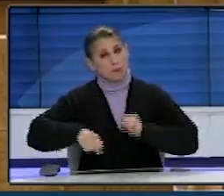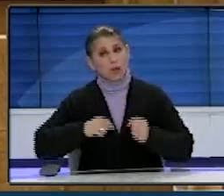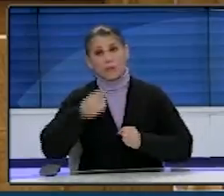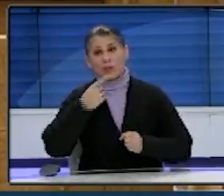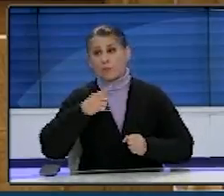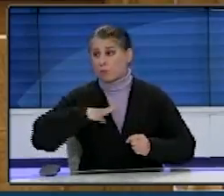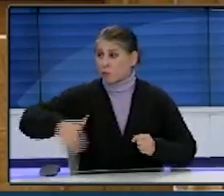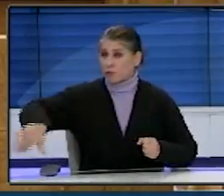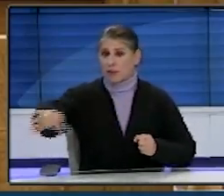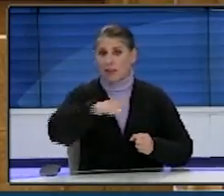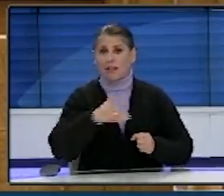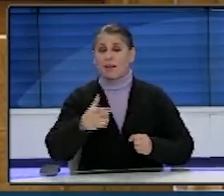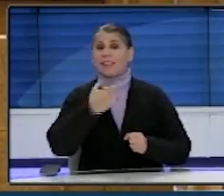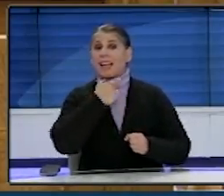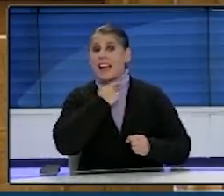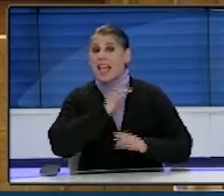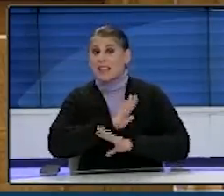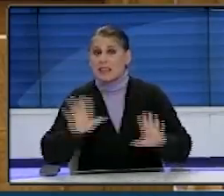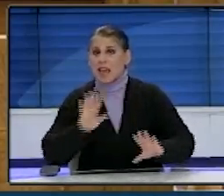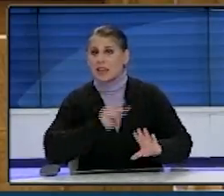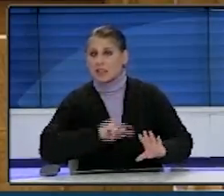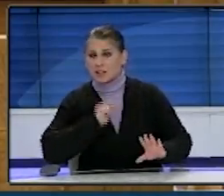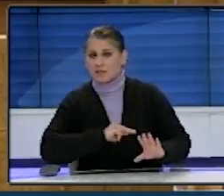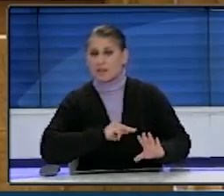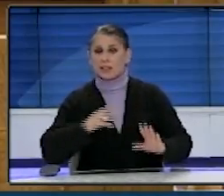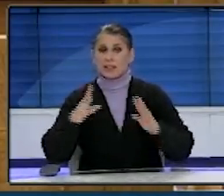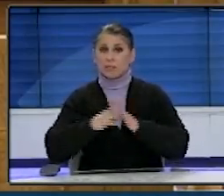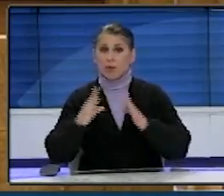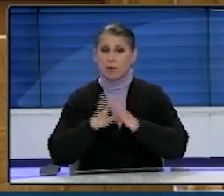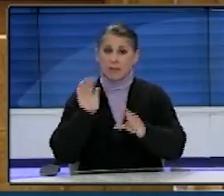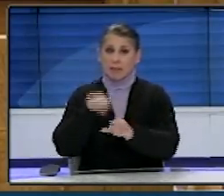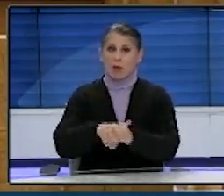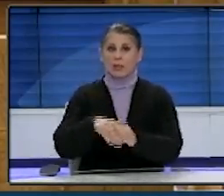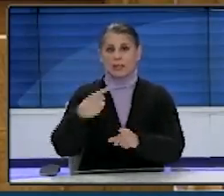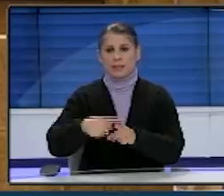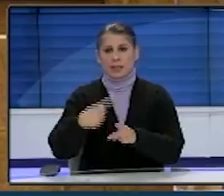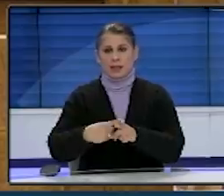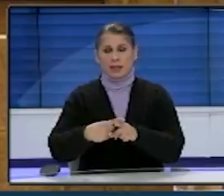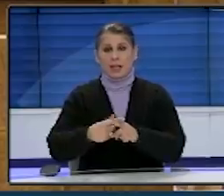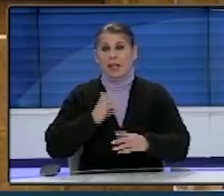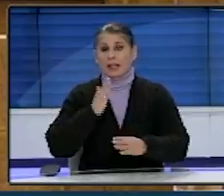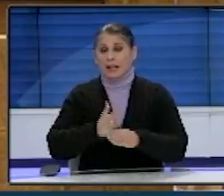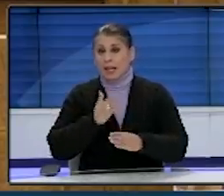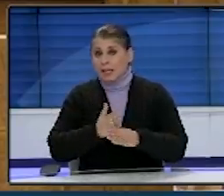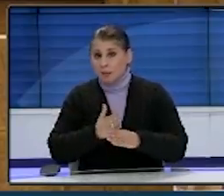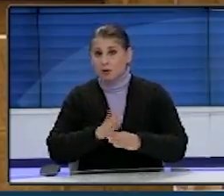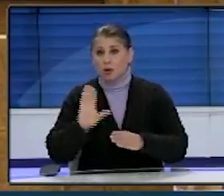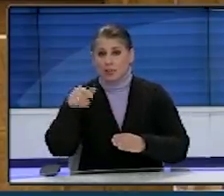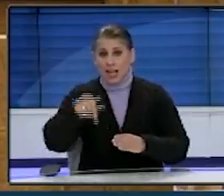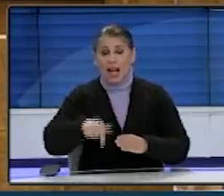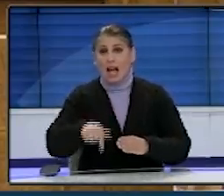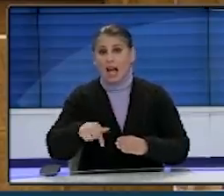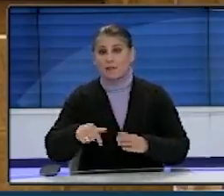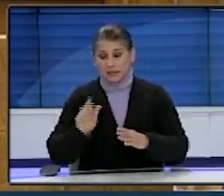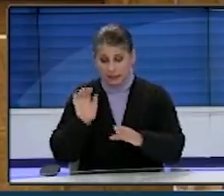λαό μας ότι είναι δήθεν αναγκαία και συμφέρουσα η πολεμική εμπλοκή της Ελλάδας. Να κρύψουν ότι αυτή